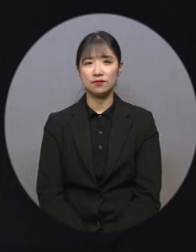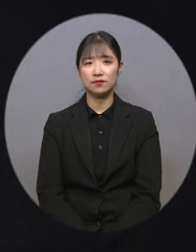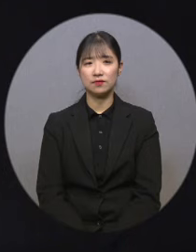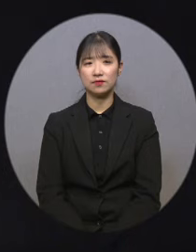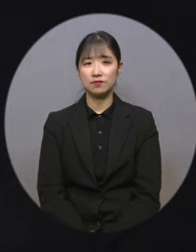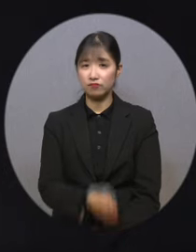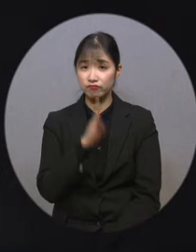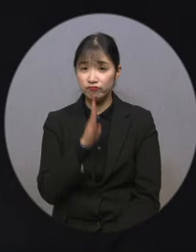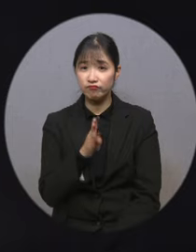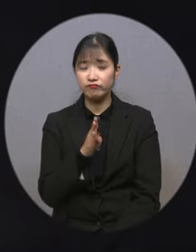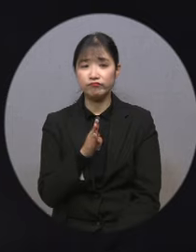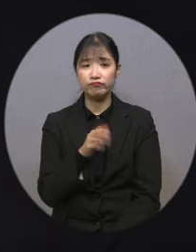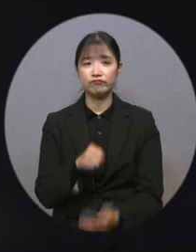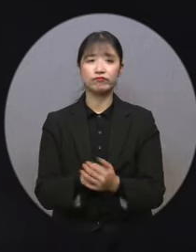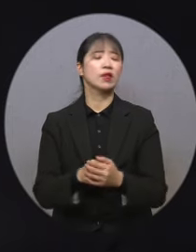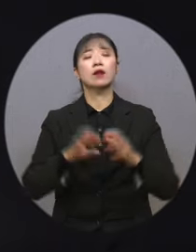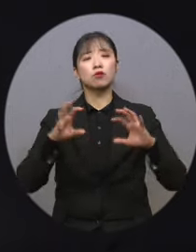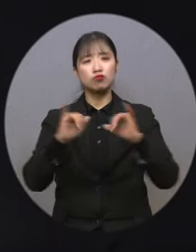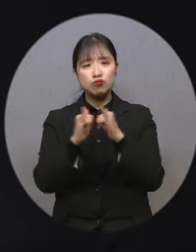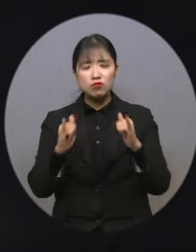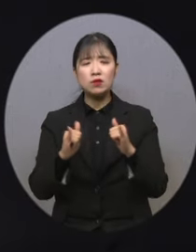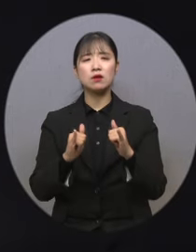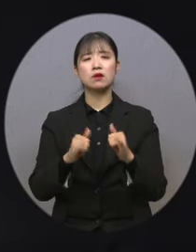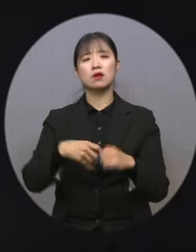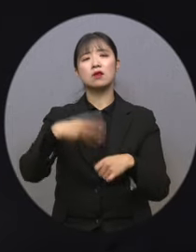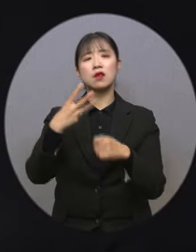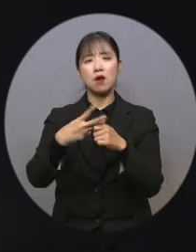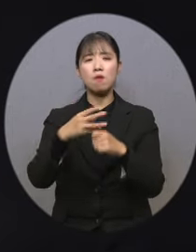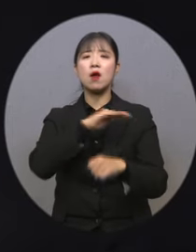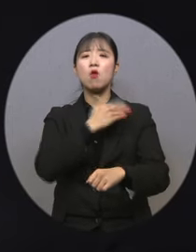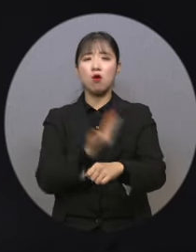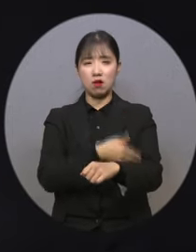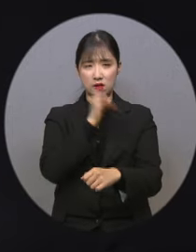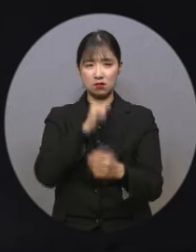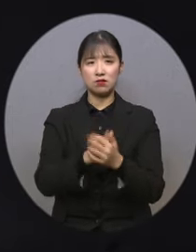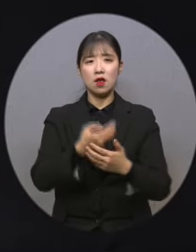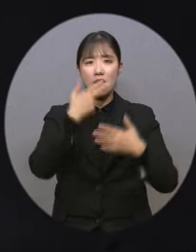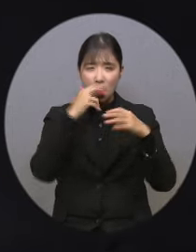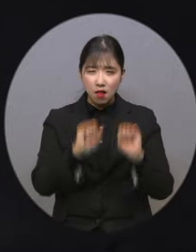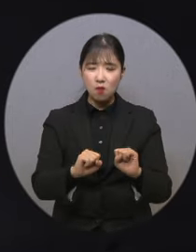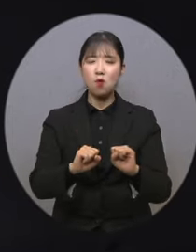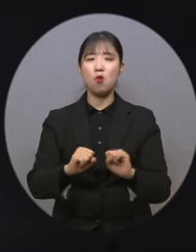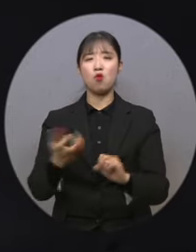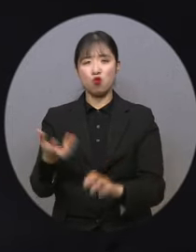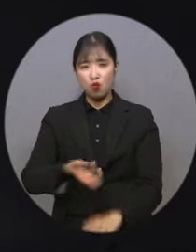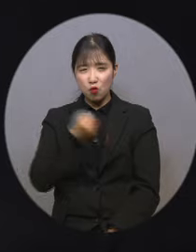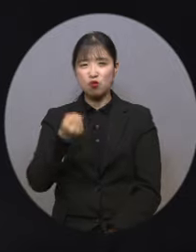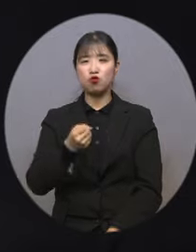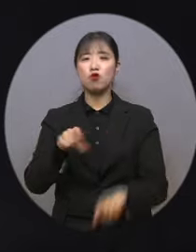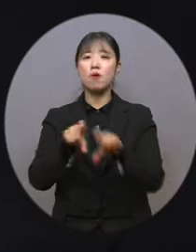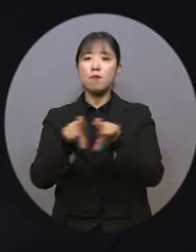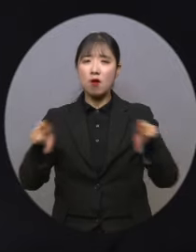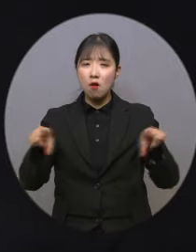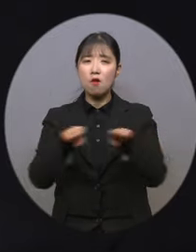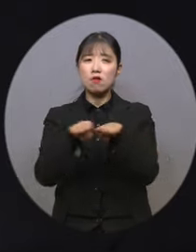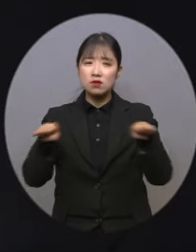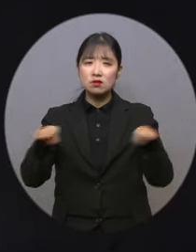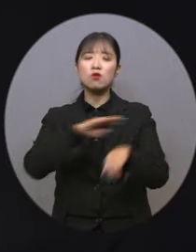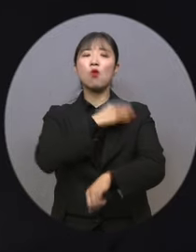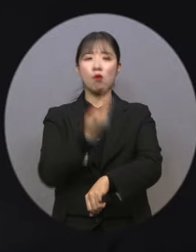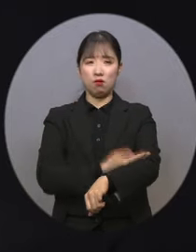으 국민의 3대 권리가 있어요 생존권 소유권 평등권 야외에 평면 검도 1회